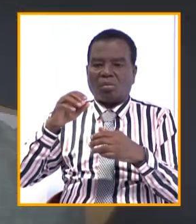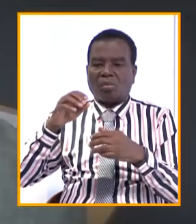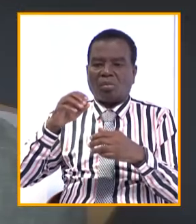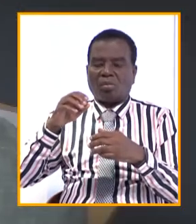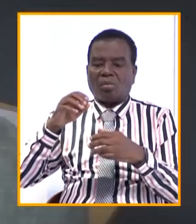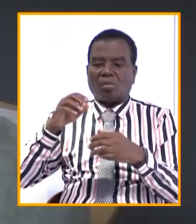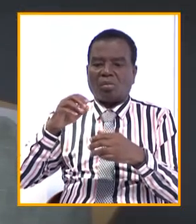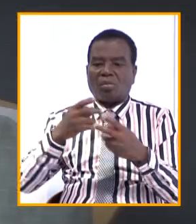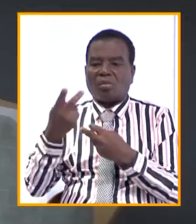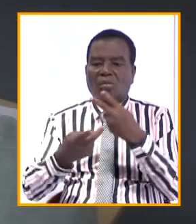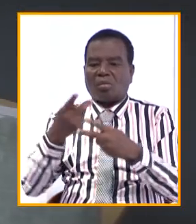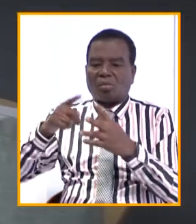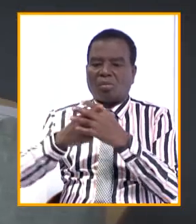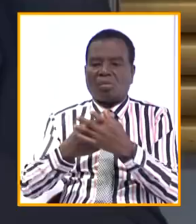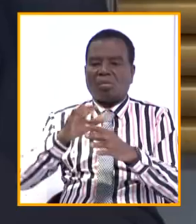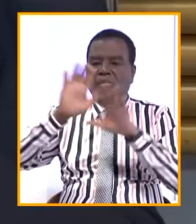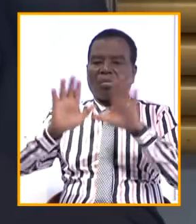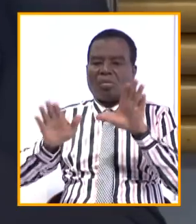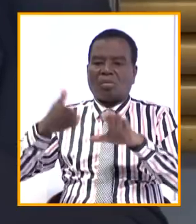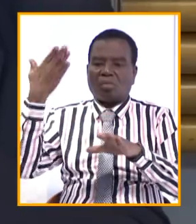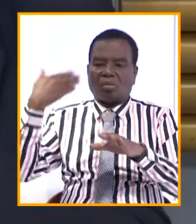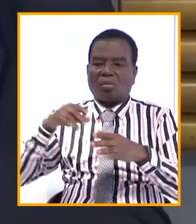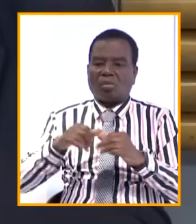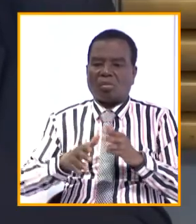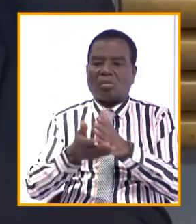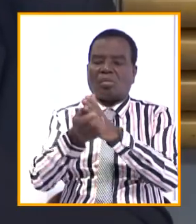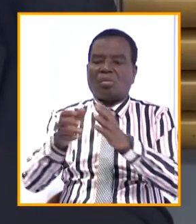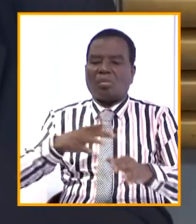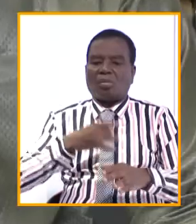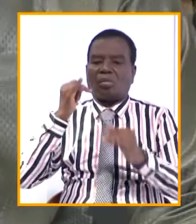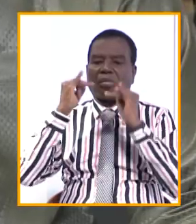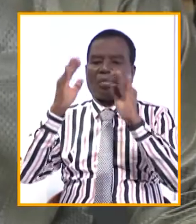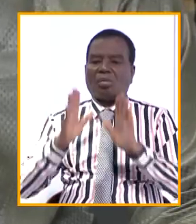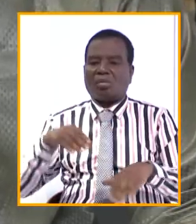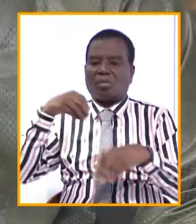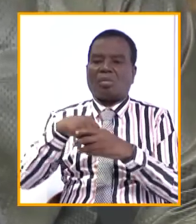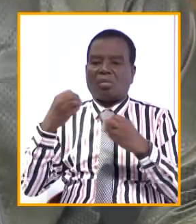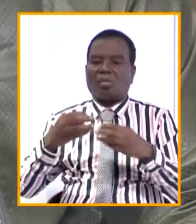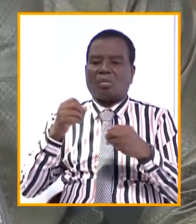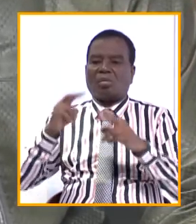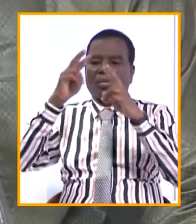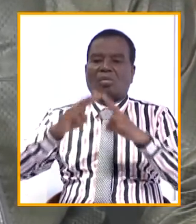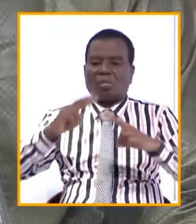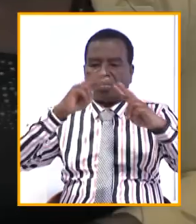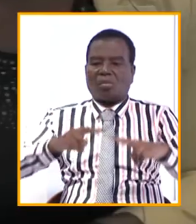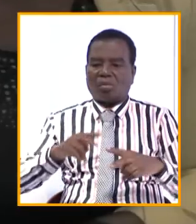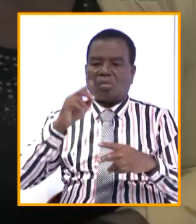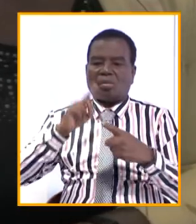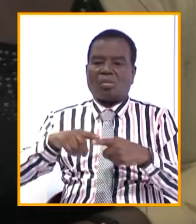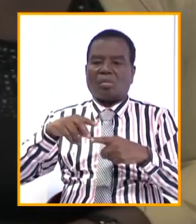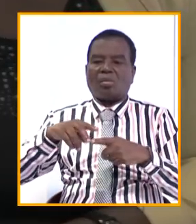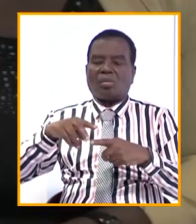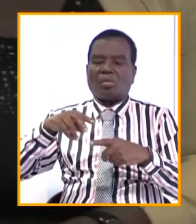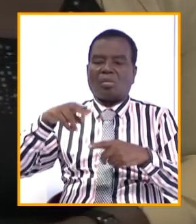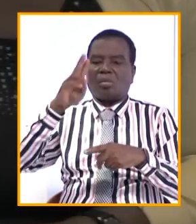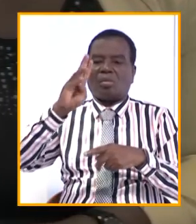collaborateurs. Visite qui a démarré dimanche dernier et qui a conduit la délégation ivoirienne dans plusieurs villes suisses. À Berne, par exemple,